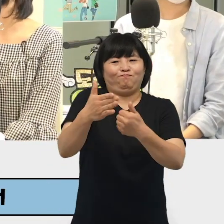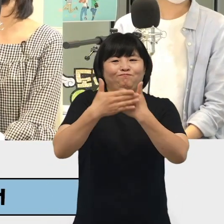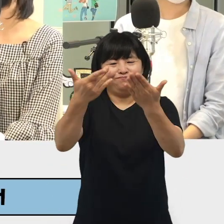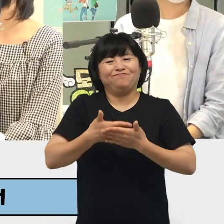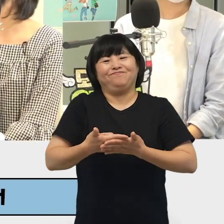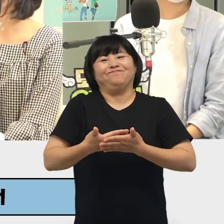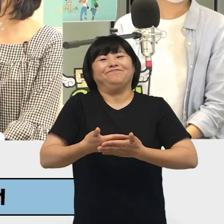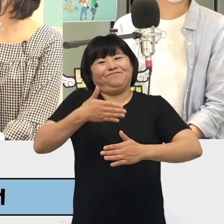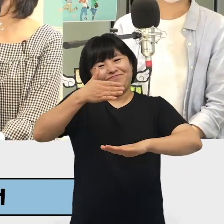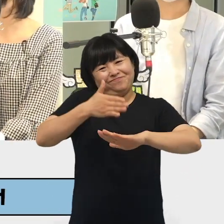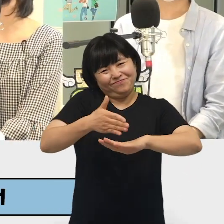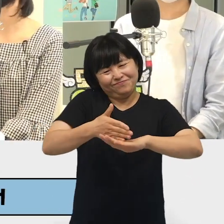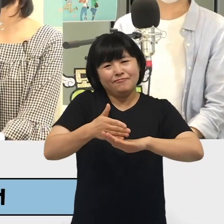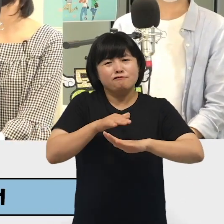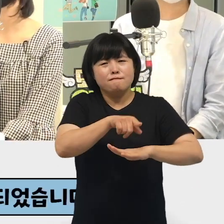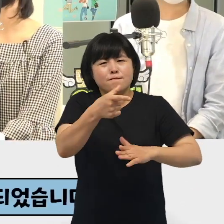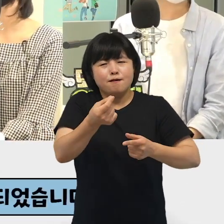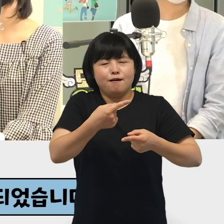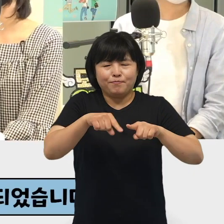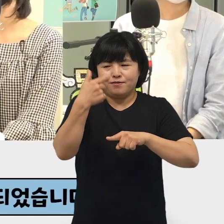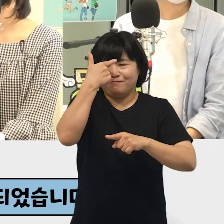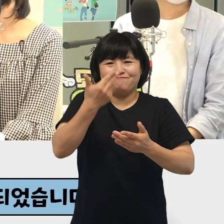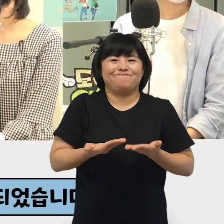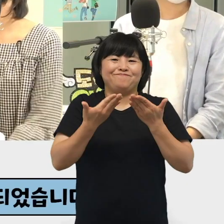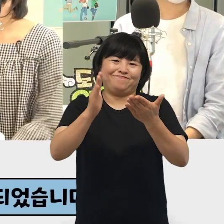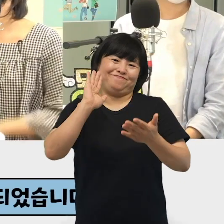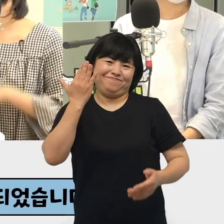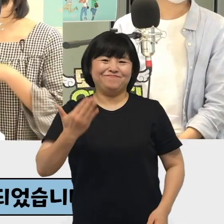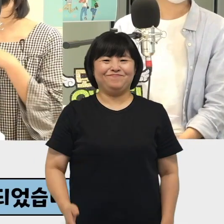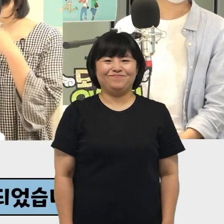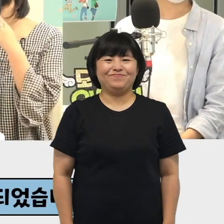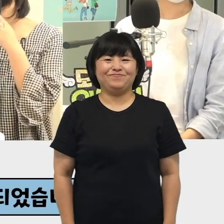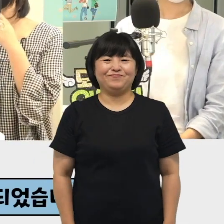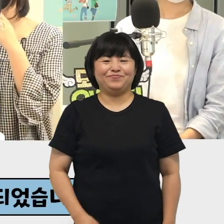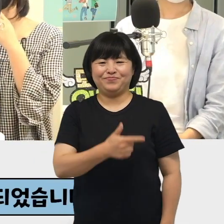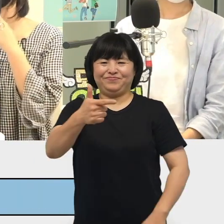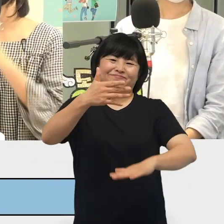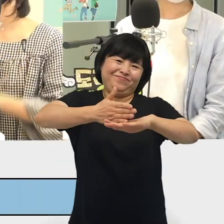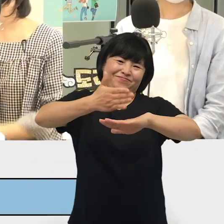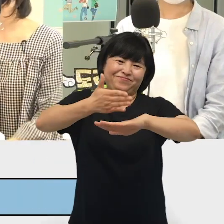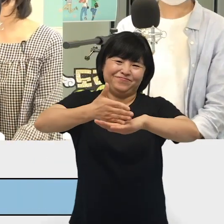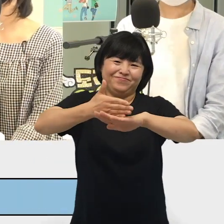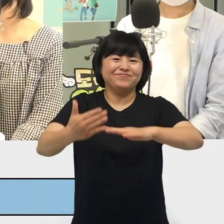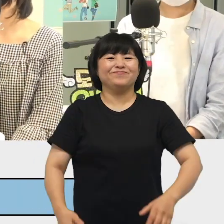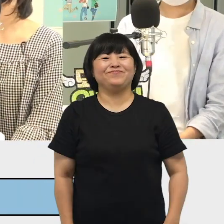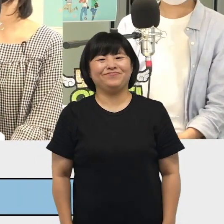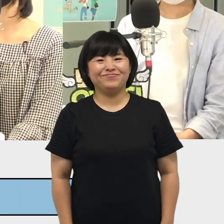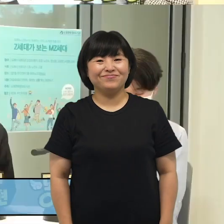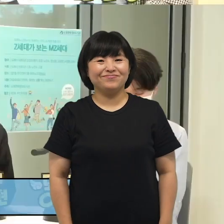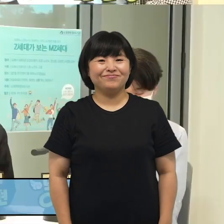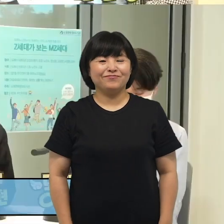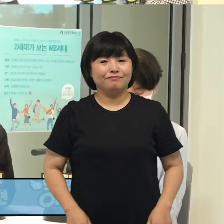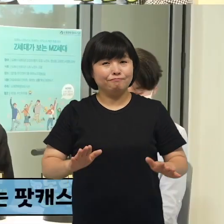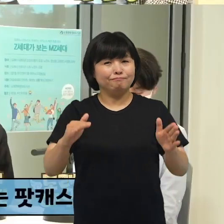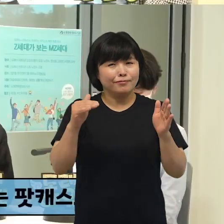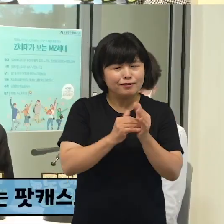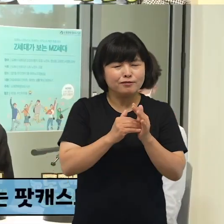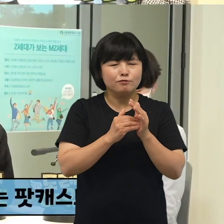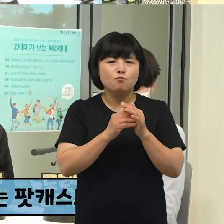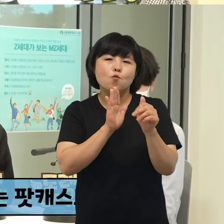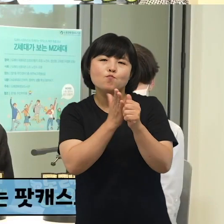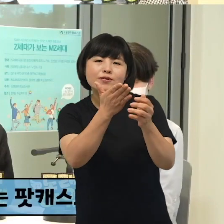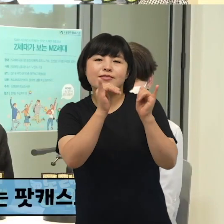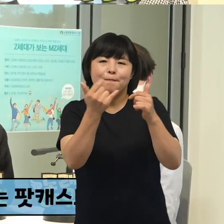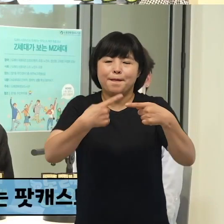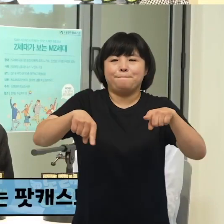장소 지원을 해주셔서 저희가 또 이렇게 촬영을 할 수 있게 되었습니다. 너무 감사드리고 감사합니다. 감사합니다. 지금까지 도레미